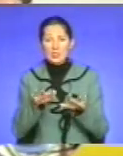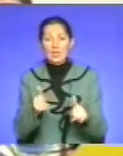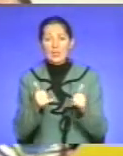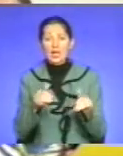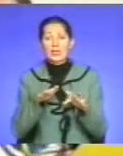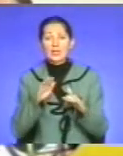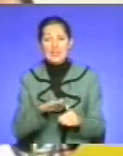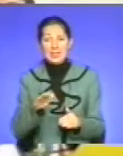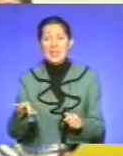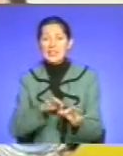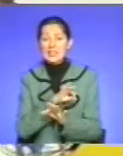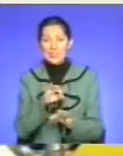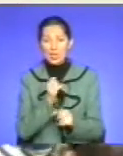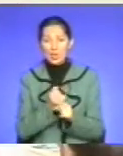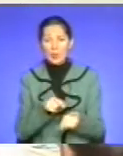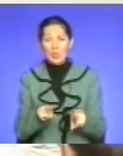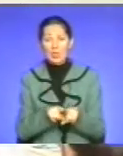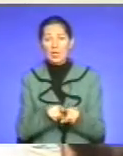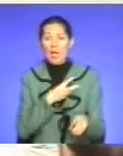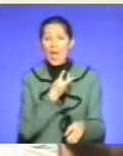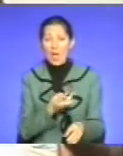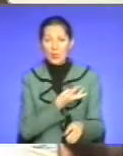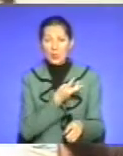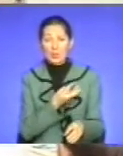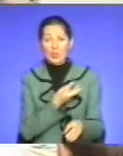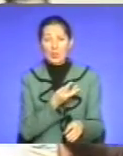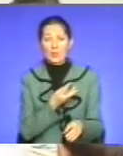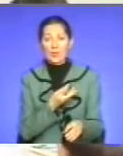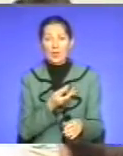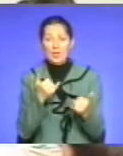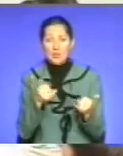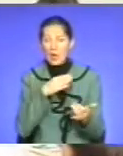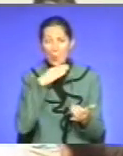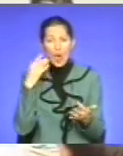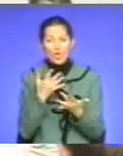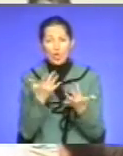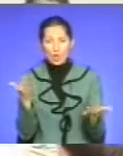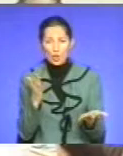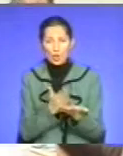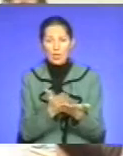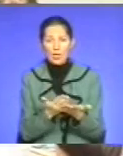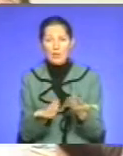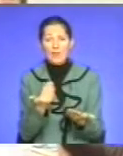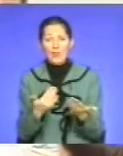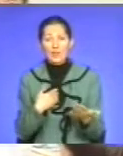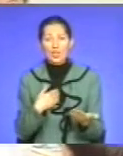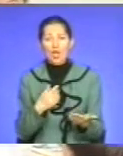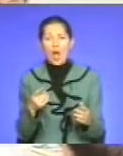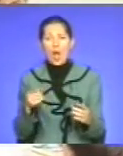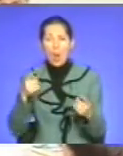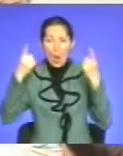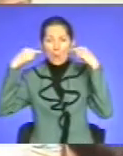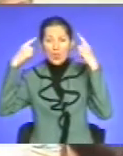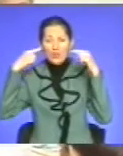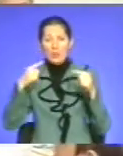зробити просто такий емоційний розряд, як то кажеться. Зараз у нас дуже багато різного негативу, навіть в наших мультиках так